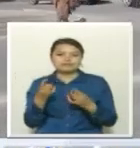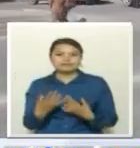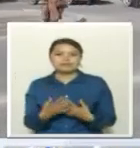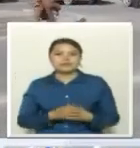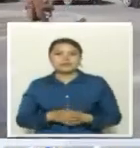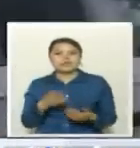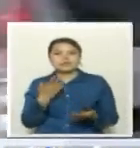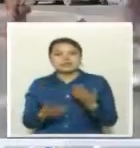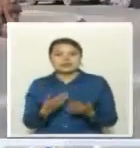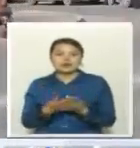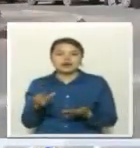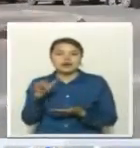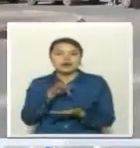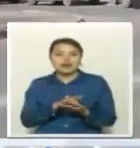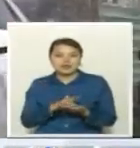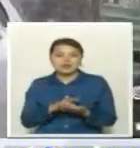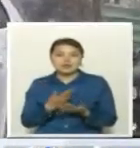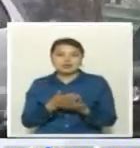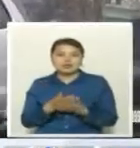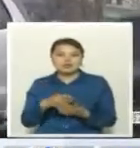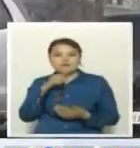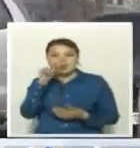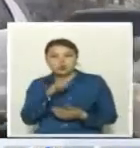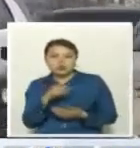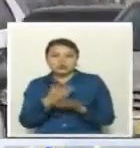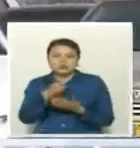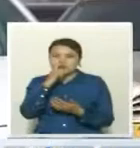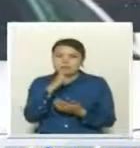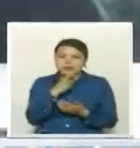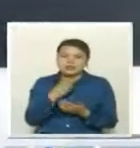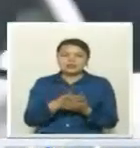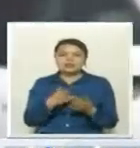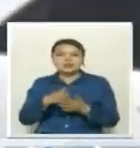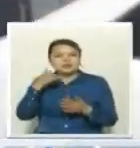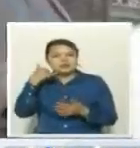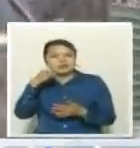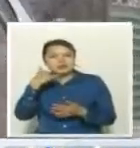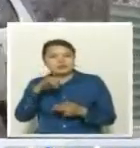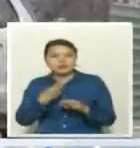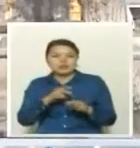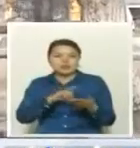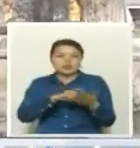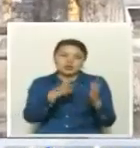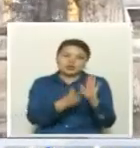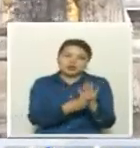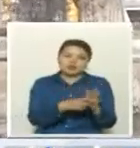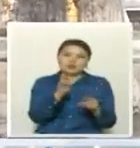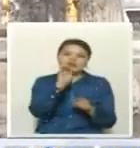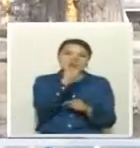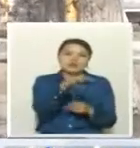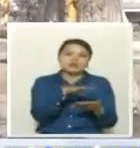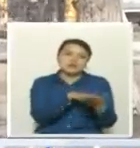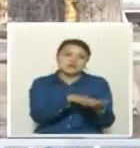қала тұрғындарының қандай да бір сұрақтары немесе шағымдары болса, тікелей Маңғыстау жарық серіктестігінің кеңсесіне барып, арыздануына